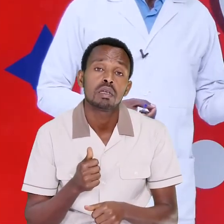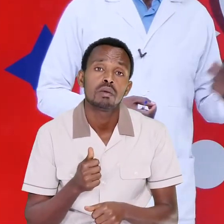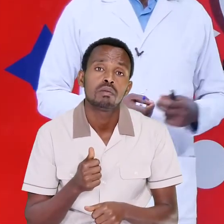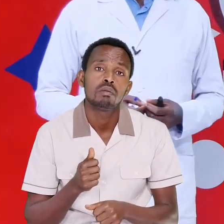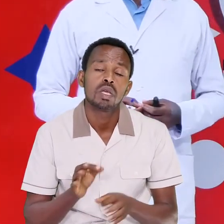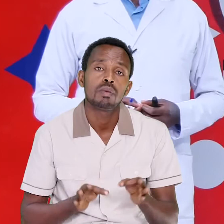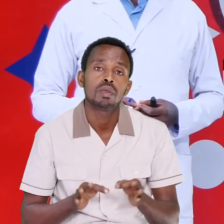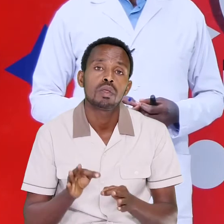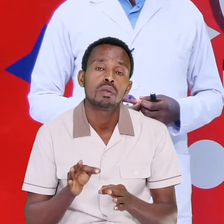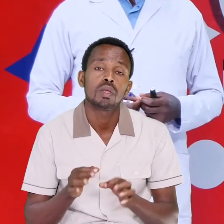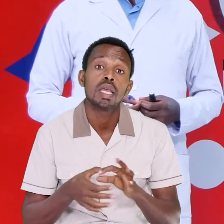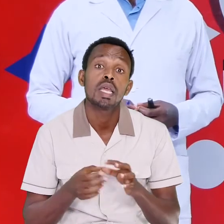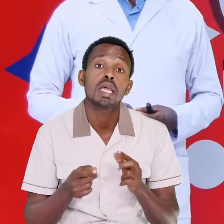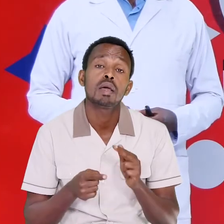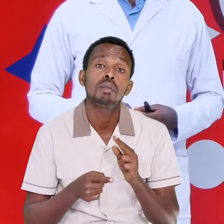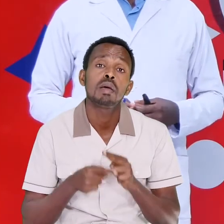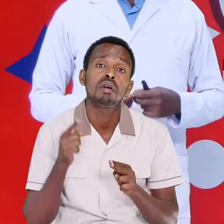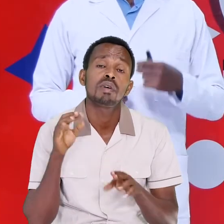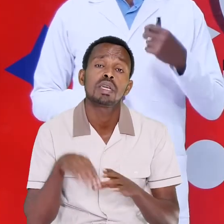Hima lammaffaa keessatti